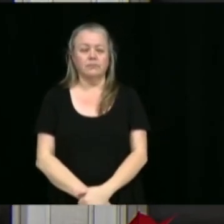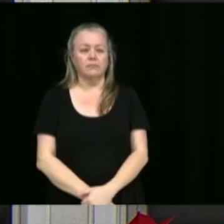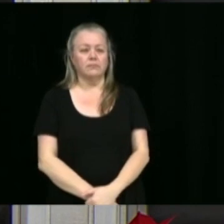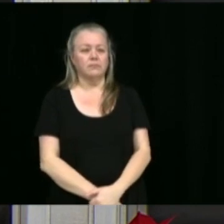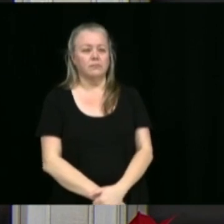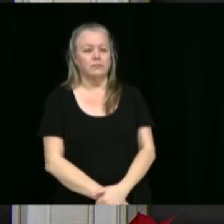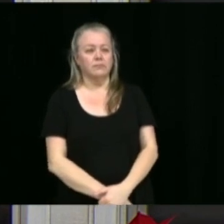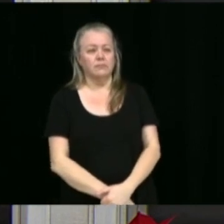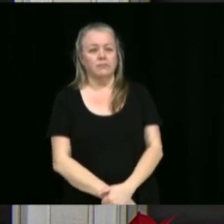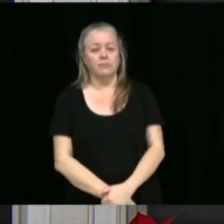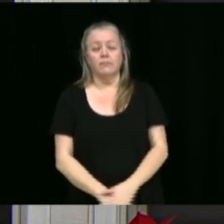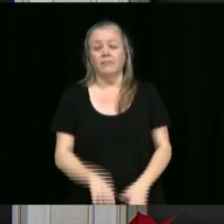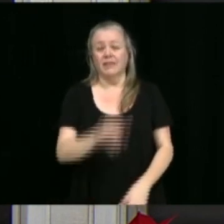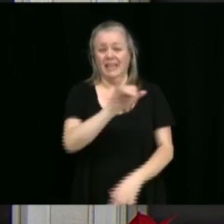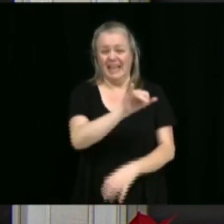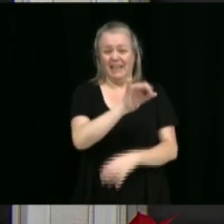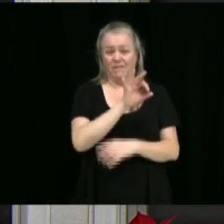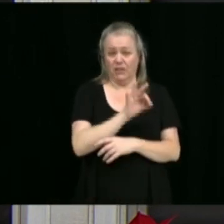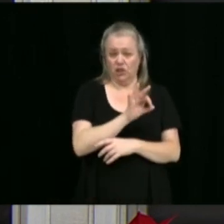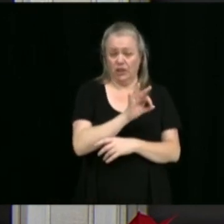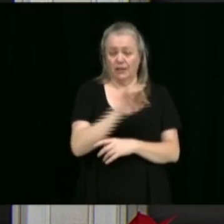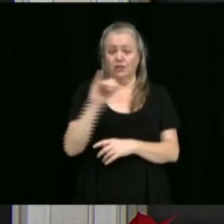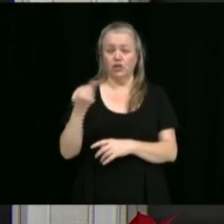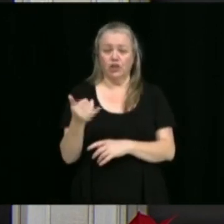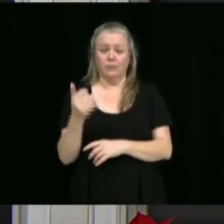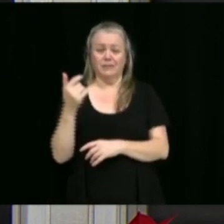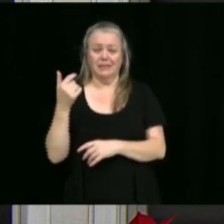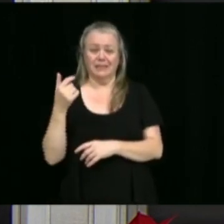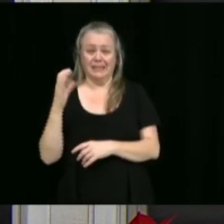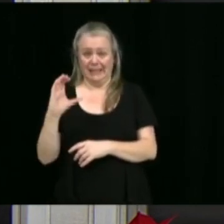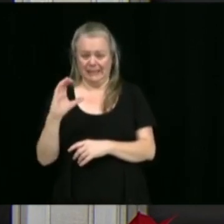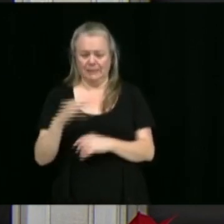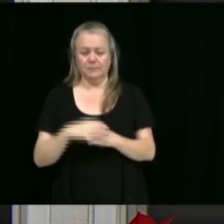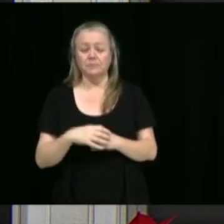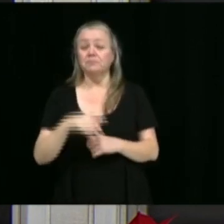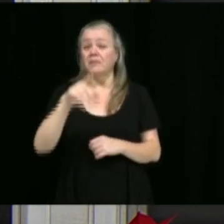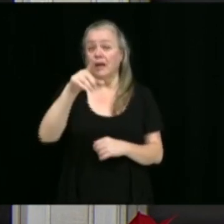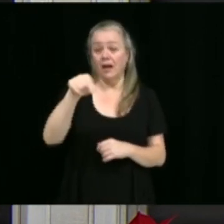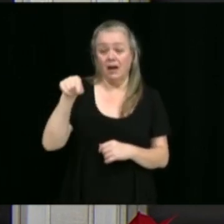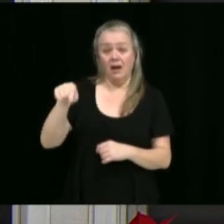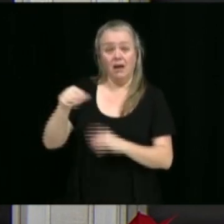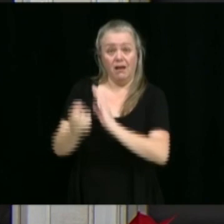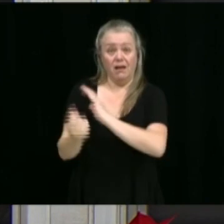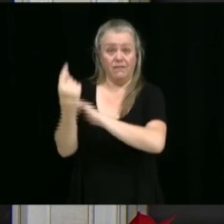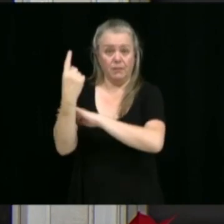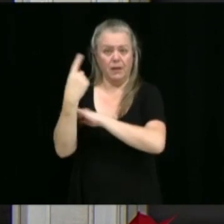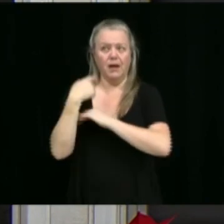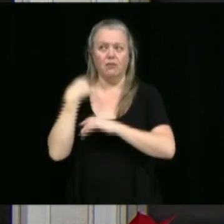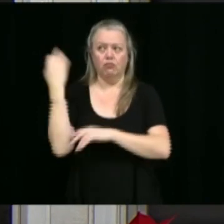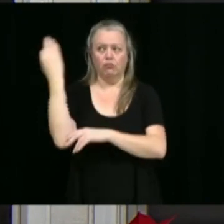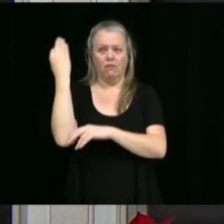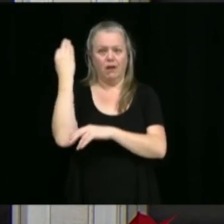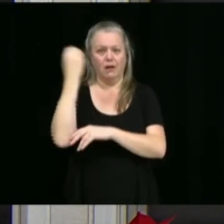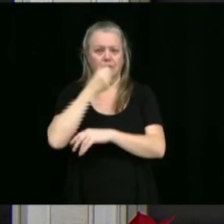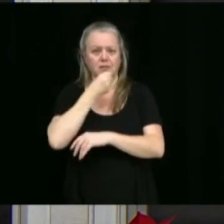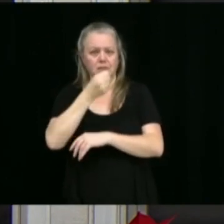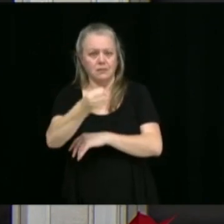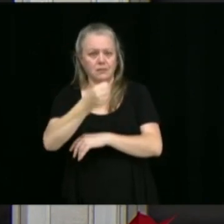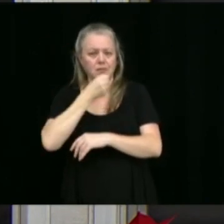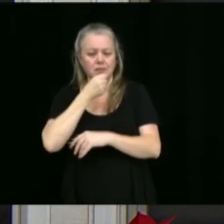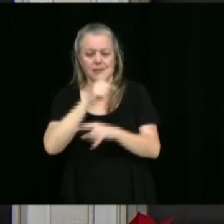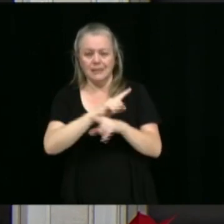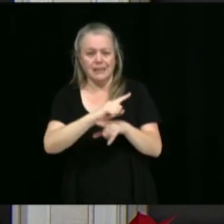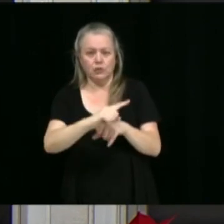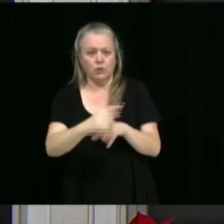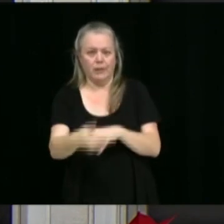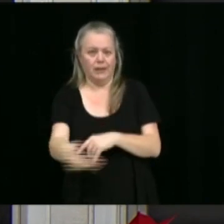Yannick Fréchette, James Casey. La conférence de presse, d'ailleurs, pour cet événement aura lieu cette semaine. Donc, tous les